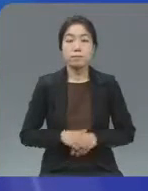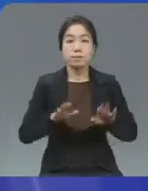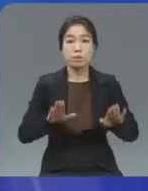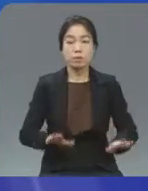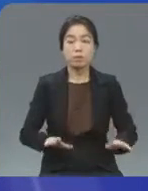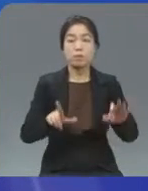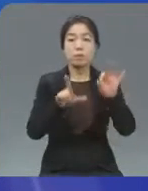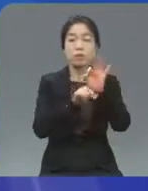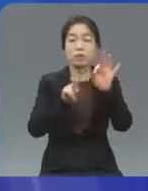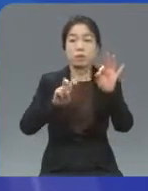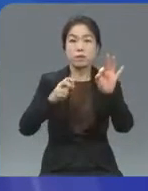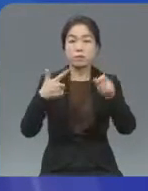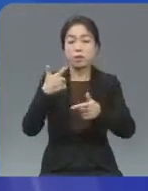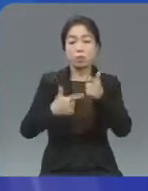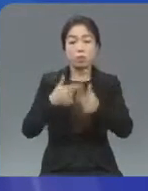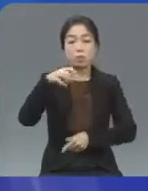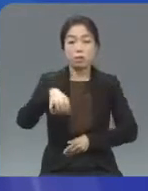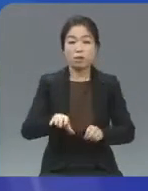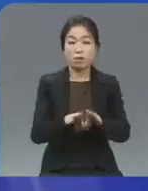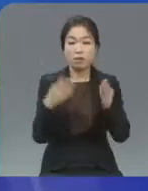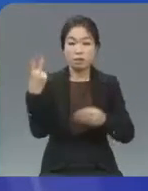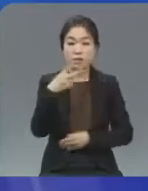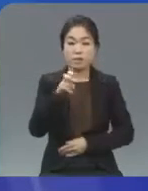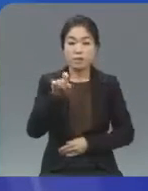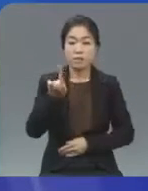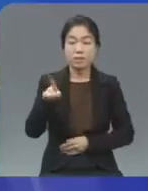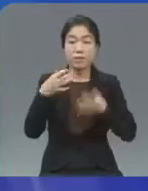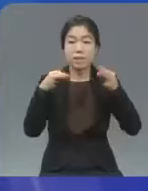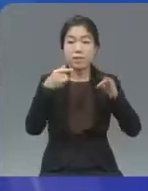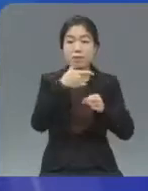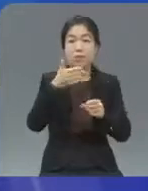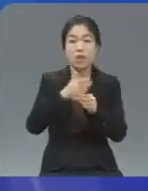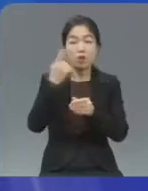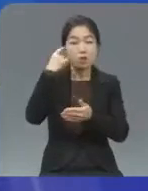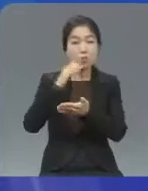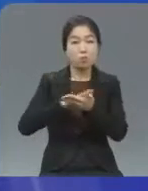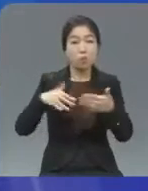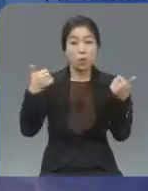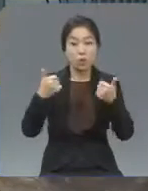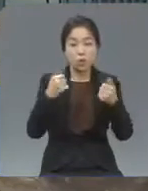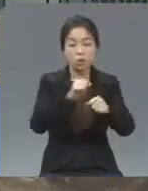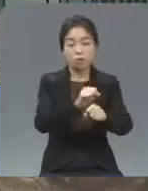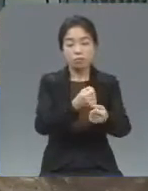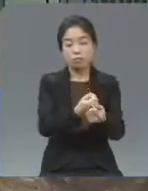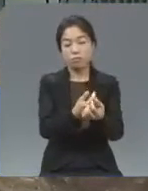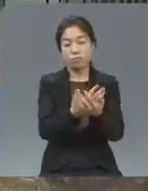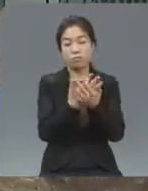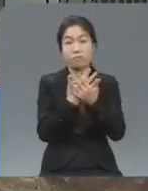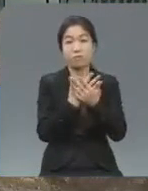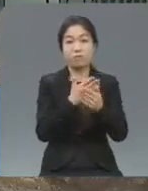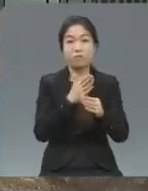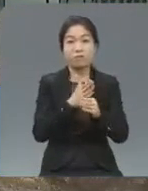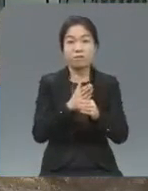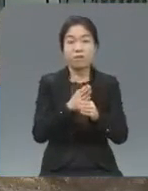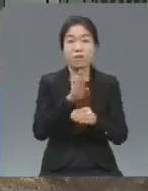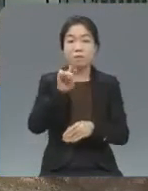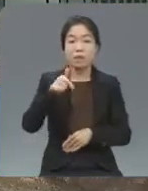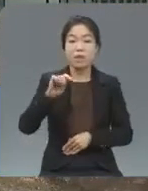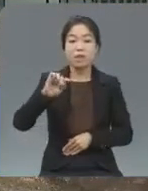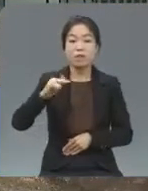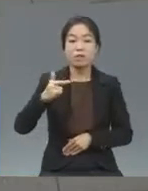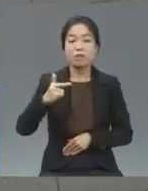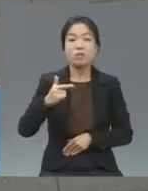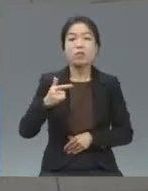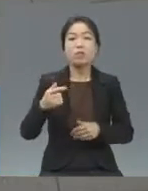오는 10월 27일 목포에서 열리는 2021 김대중 평화회의가 윤곽을 드러내고 있습니다. 백학순 김대중